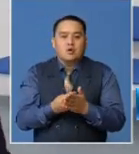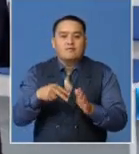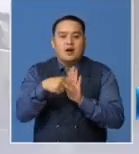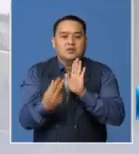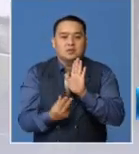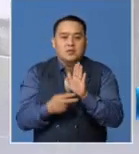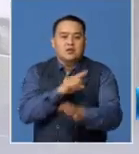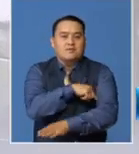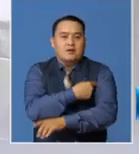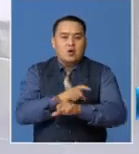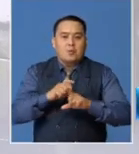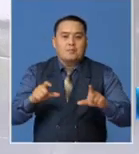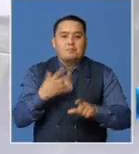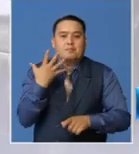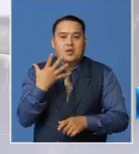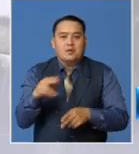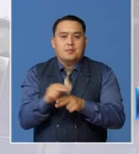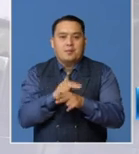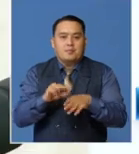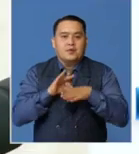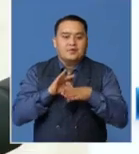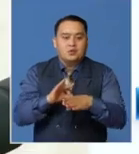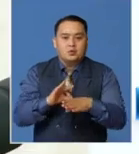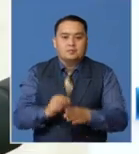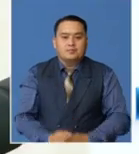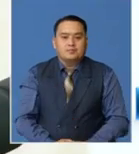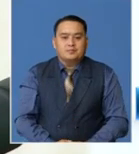объектов здравоохранения по 5 проведён капитальный ремонт